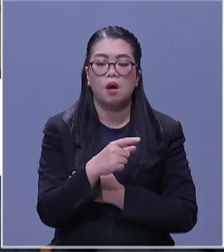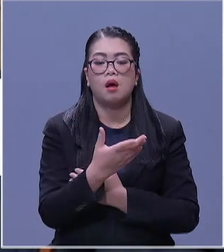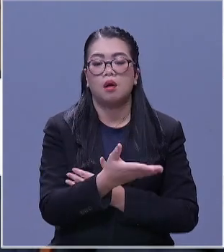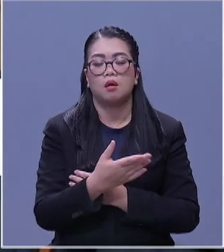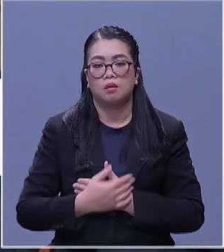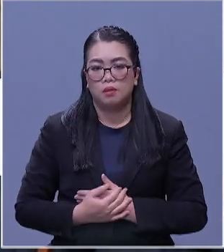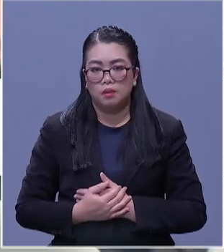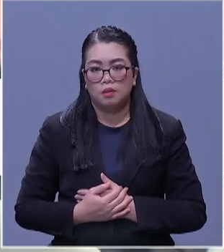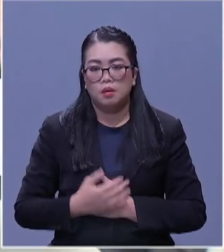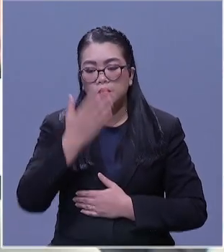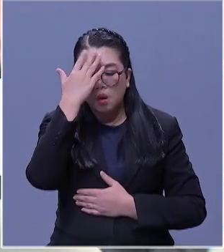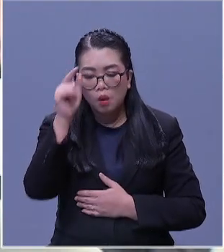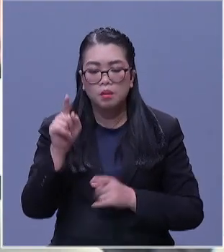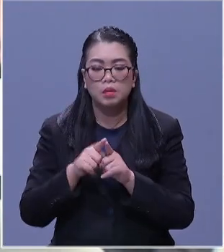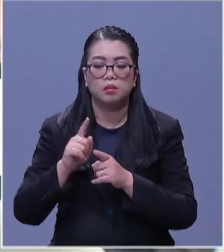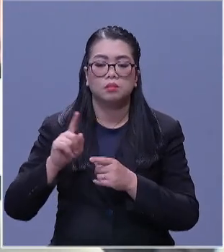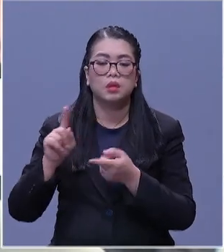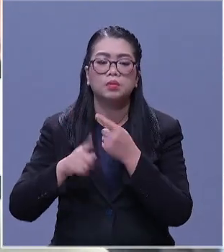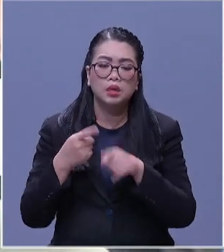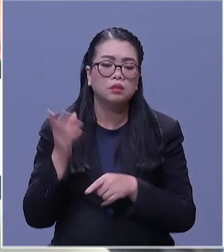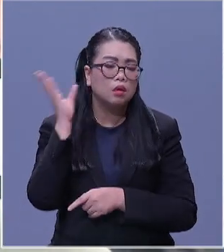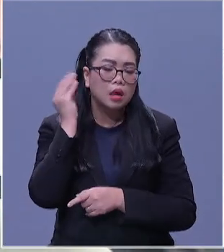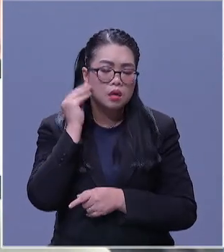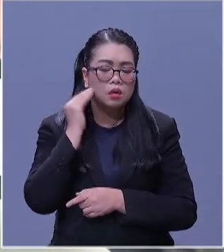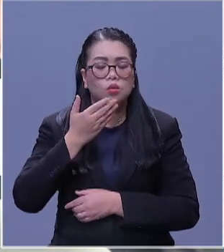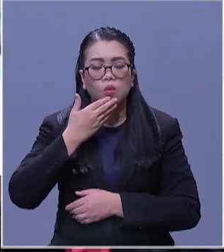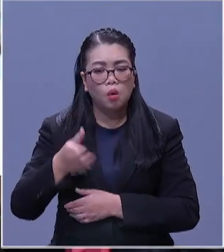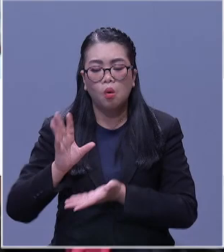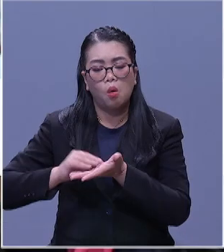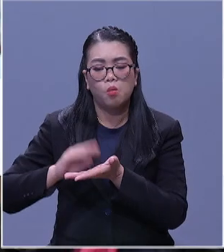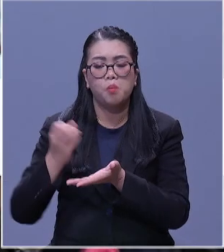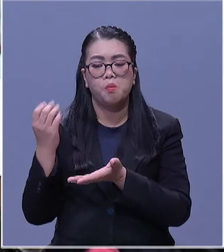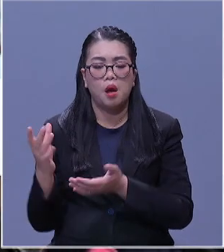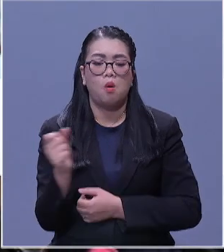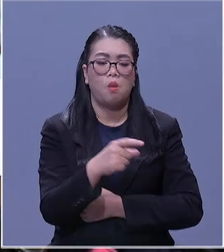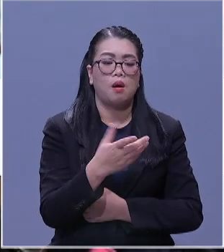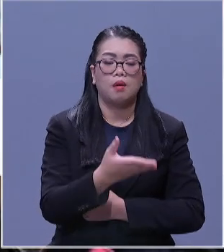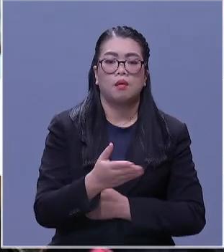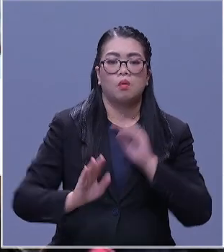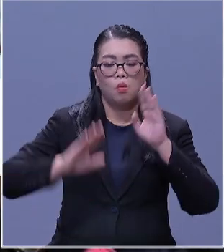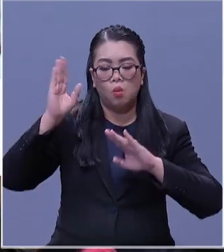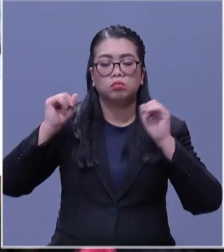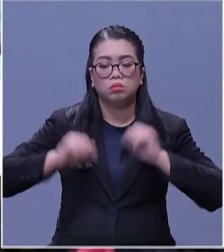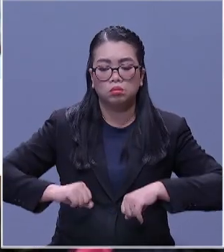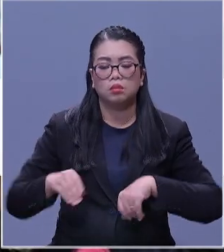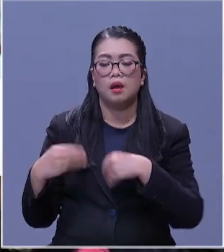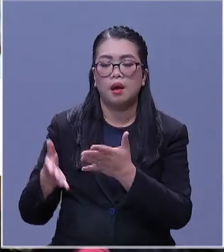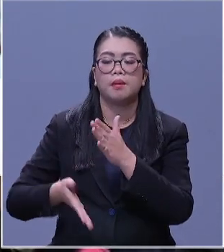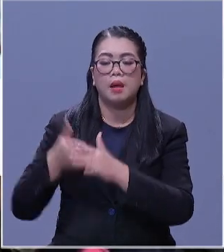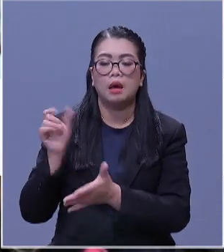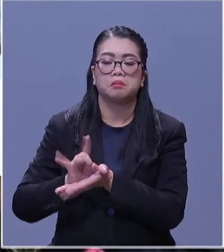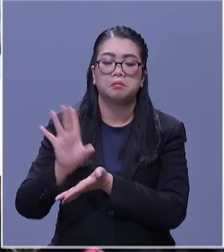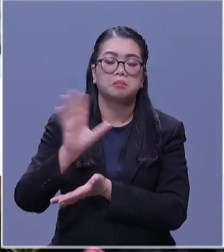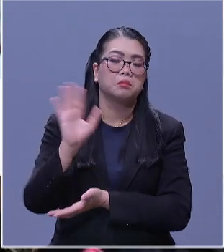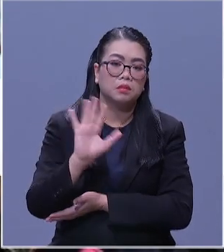มูลที่รอบด้านมากกว่าสสคนอื่นหรือกรรมการบริหารคนอื่นก็เลยมีการตัดสินใจโหวตมาเป็นเป็นแบบนี้นะครับแล้วคุณ